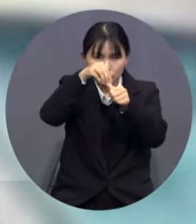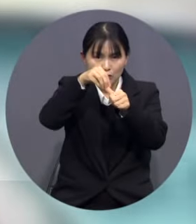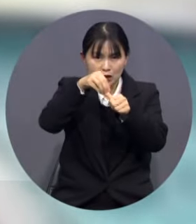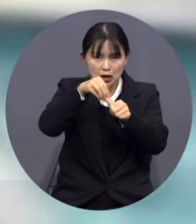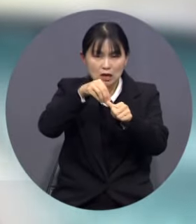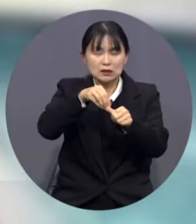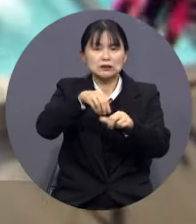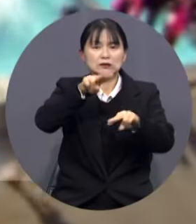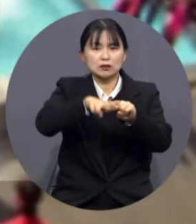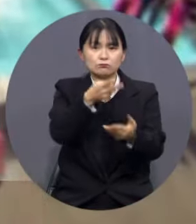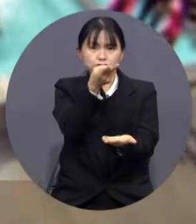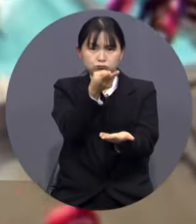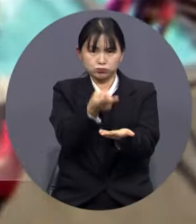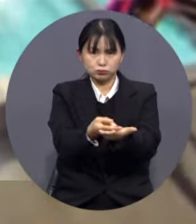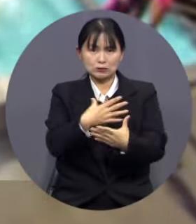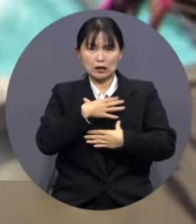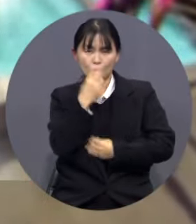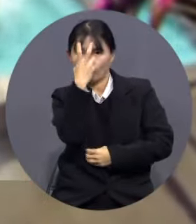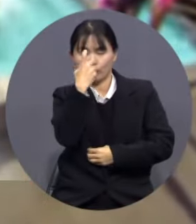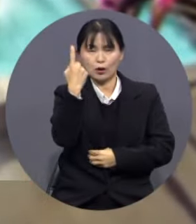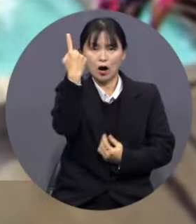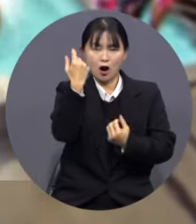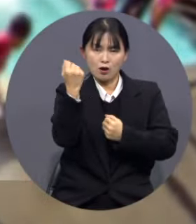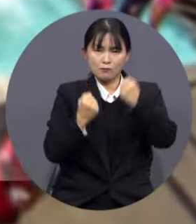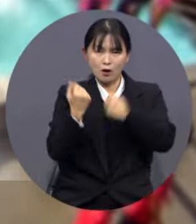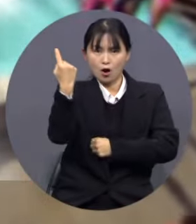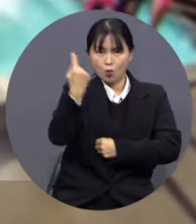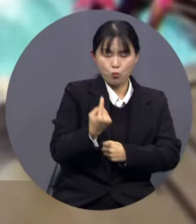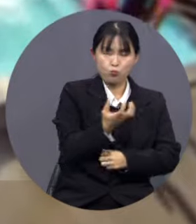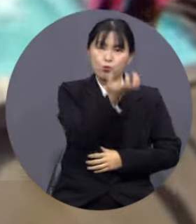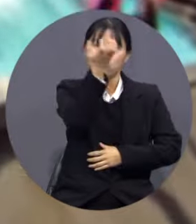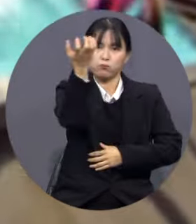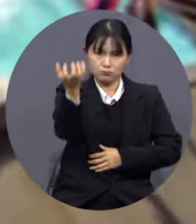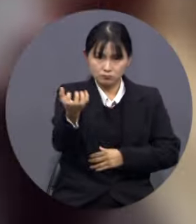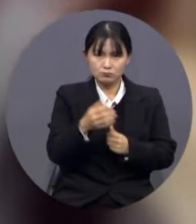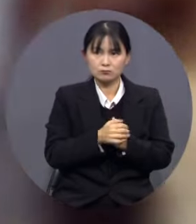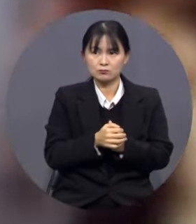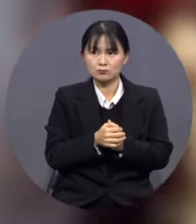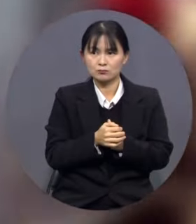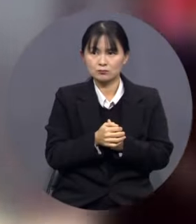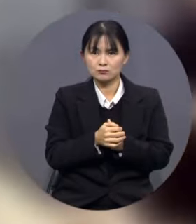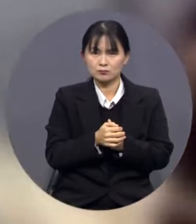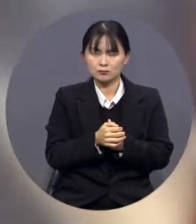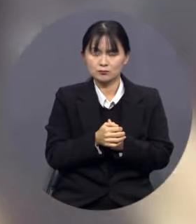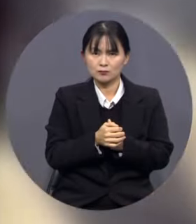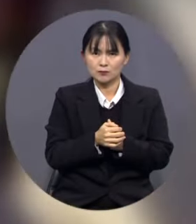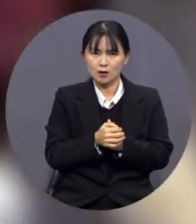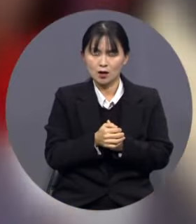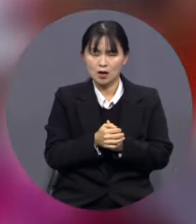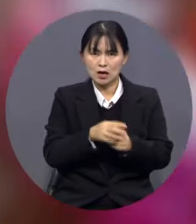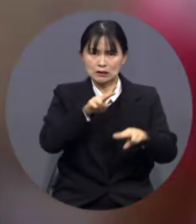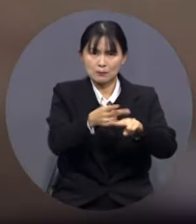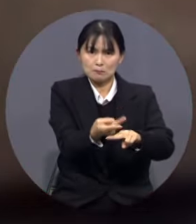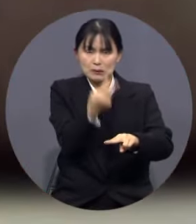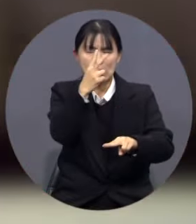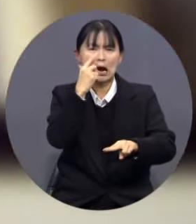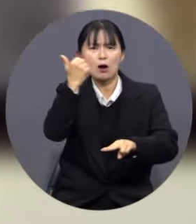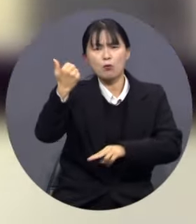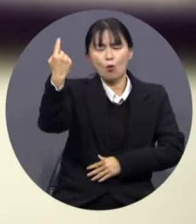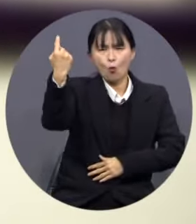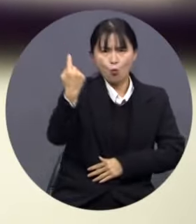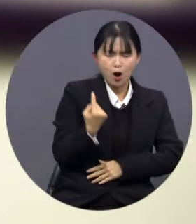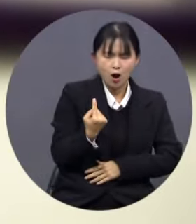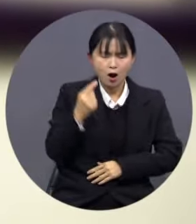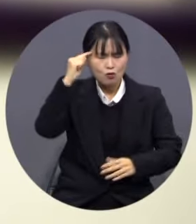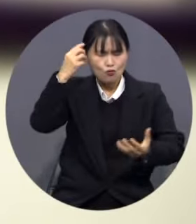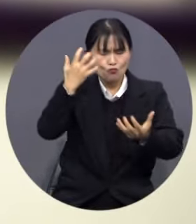의자에 눕히자 안전요원들이 달려와 아이를 옮깁니다. 잠시 자리를 비웠다 사고를 당한 아버지는